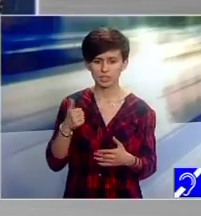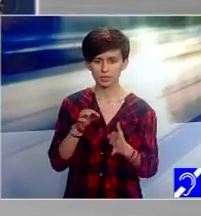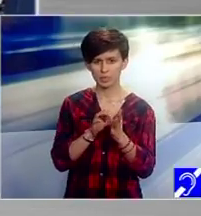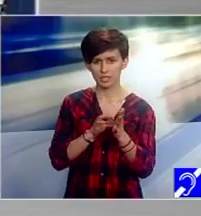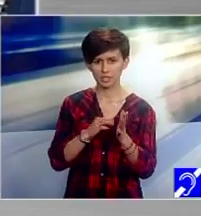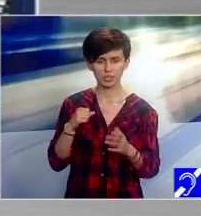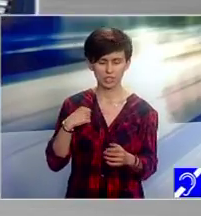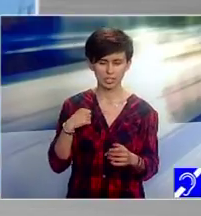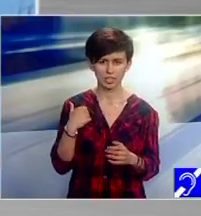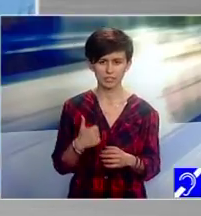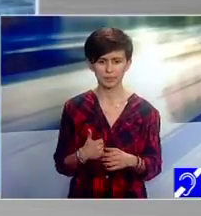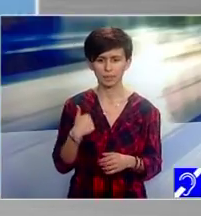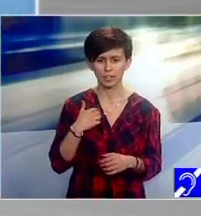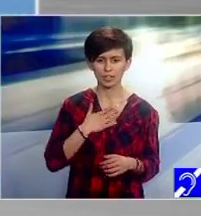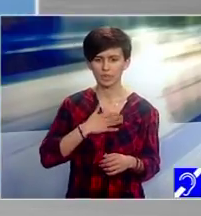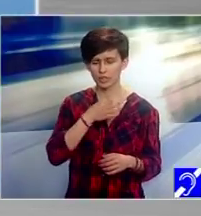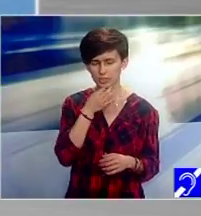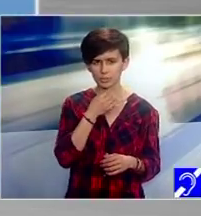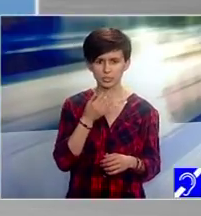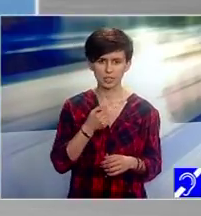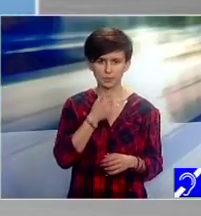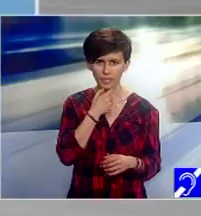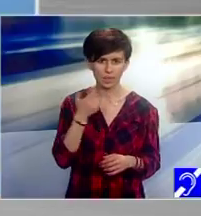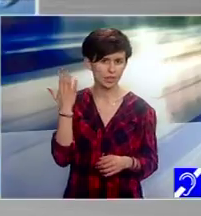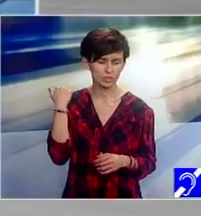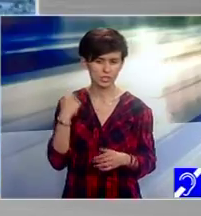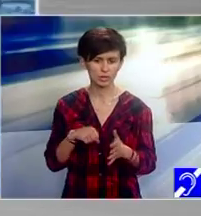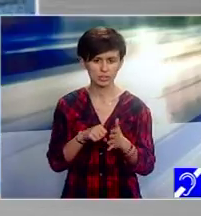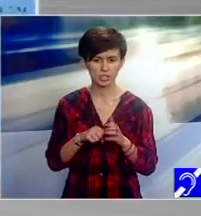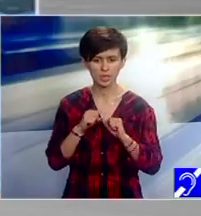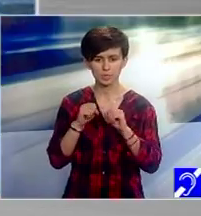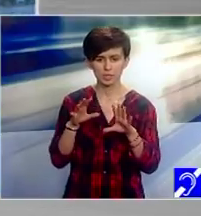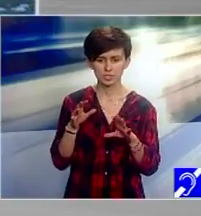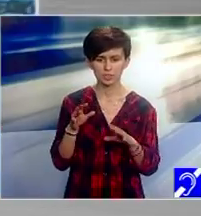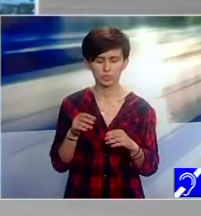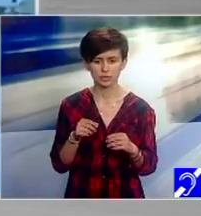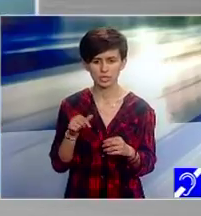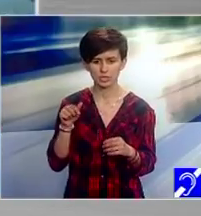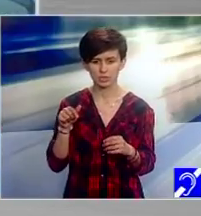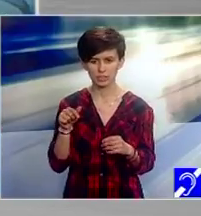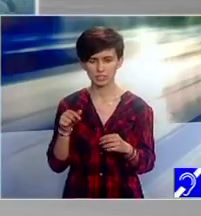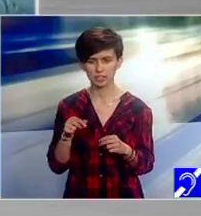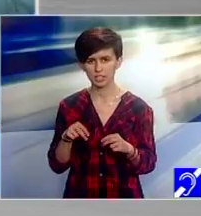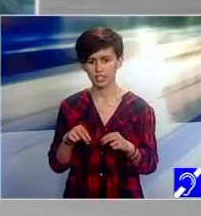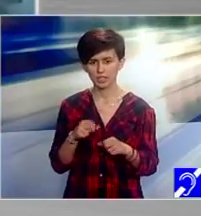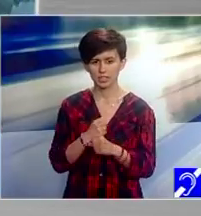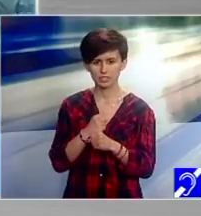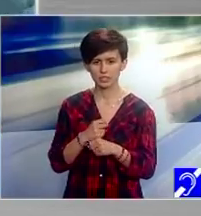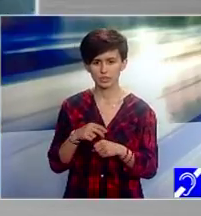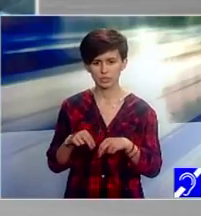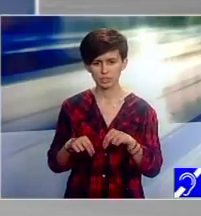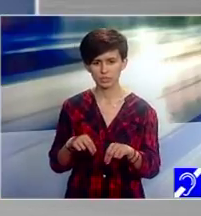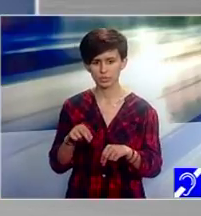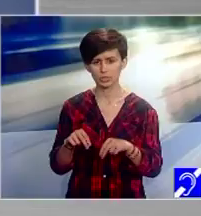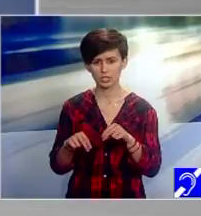să precizez puțin mai devreme, într-una dintre edițiile trecute ale emisiunii Fără Prejudecăți, dumneavoastră ați jucat, putem spune, o partidă de șah chiar aici,